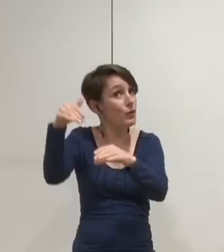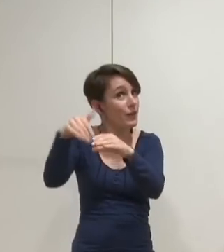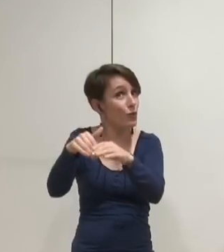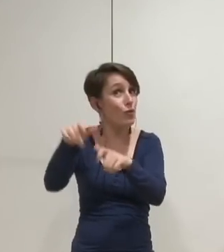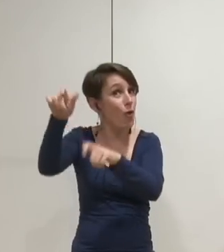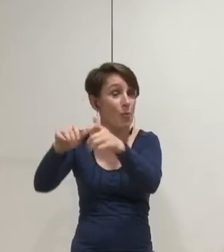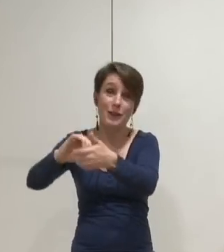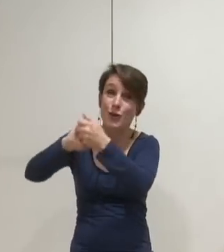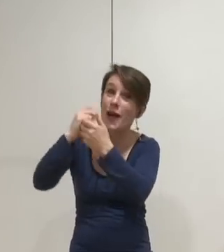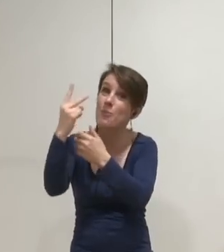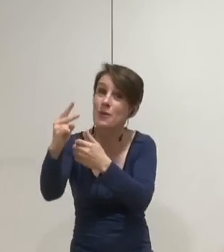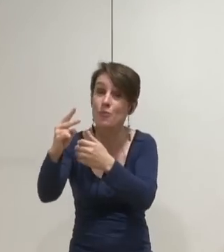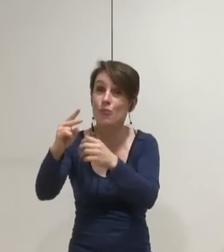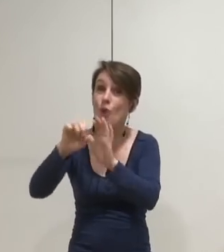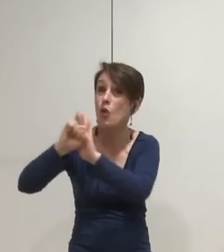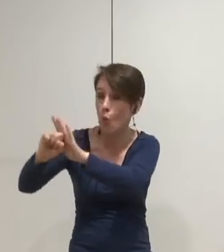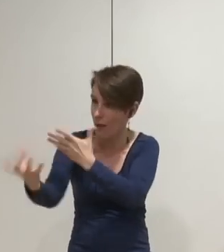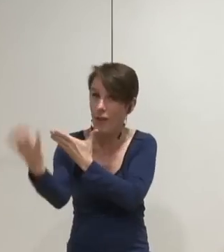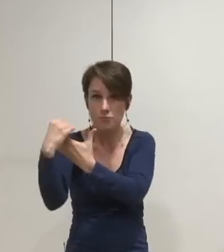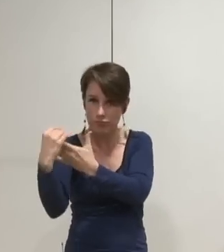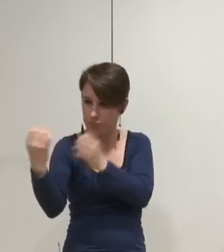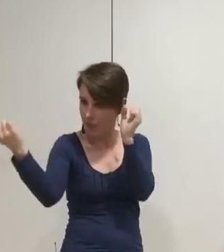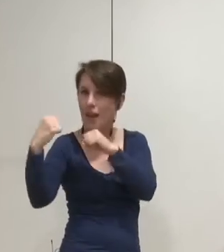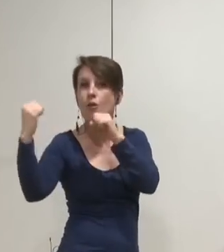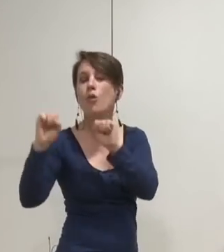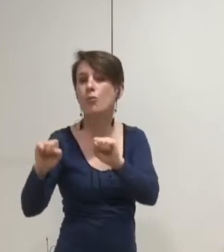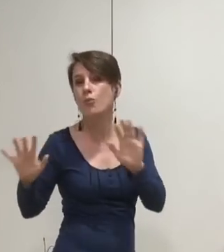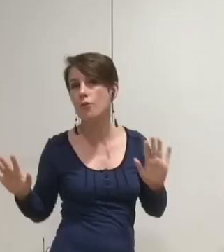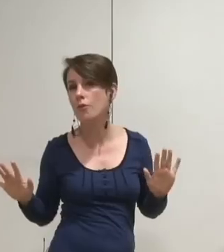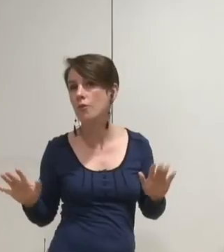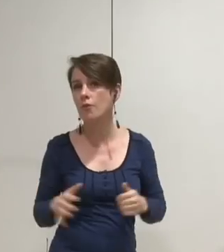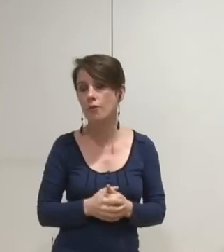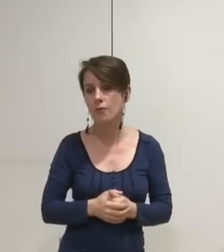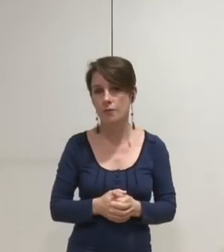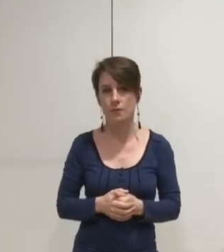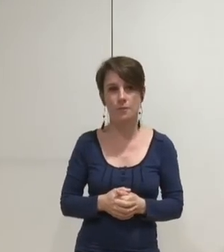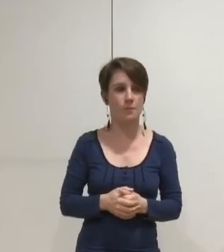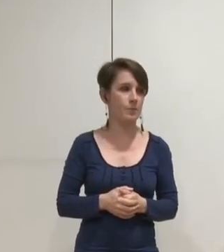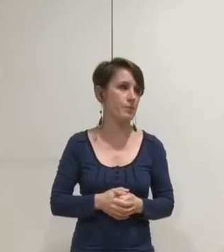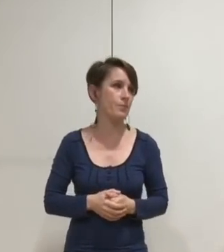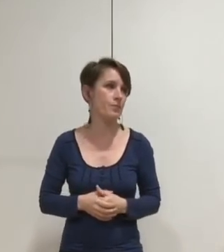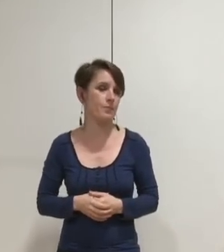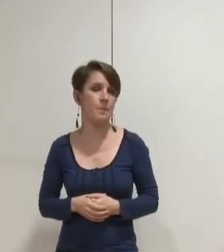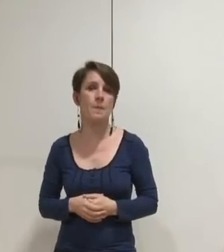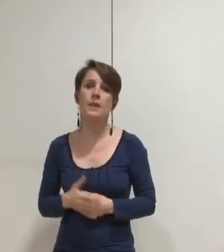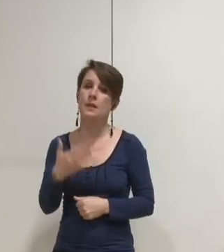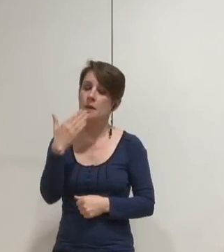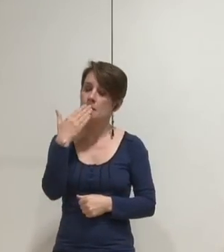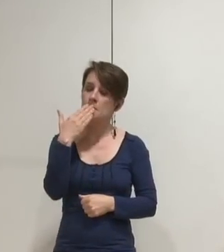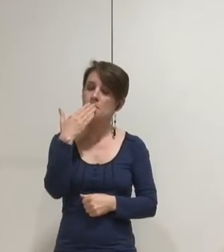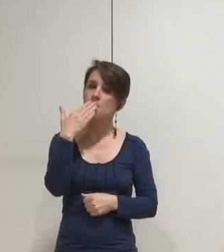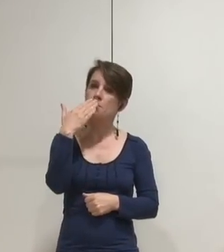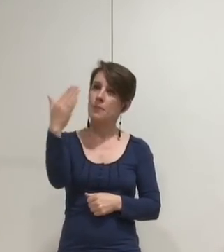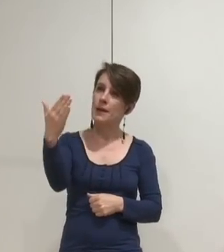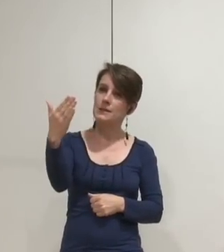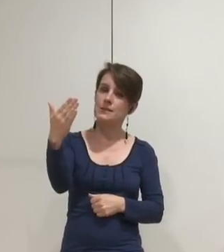qui défendrait ma position sur l'arme de point merci je mets cette délibération au voix qui ne prend pas par au